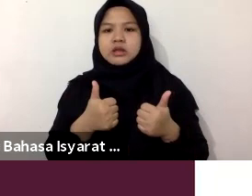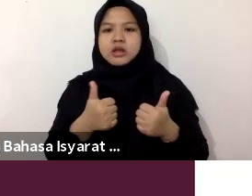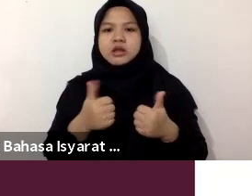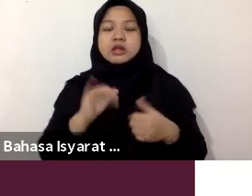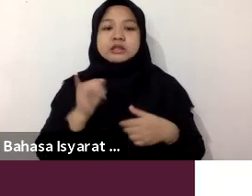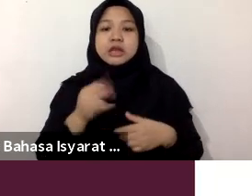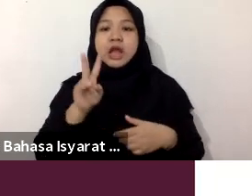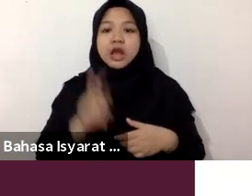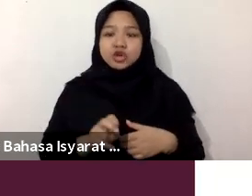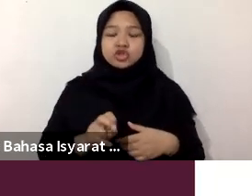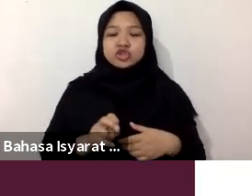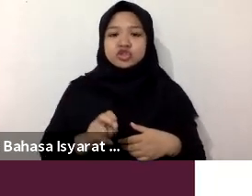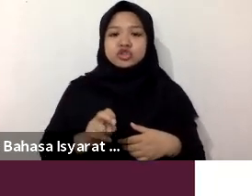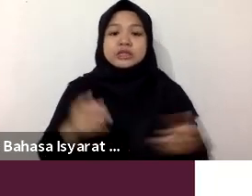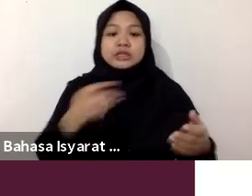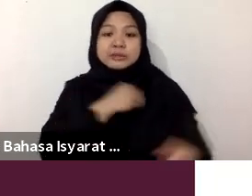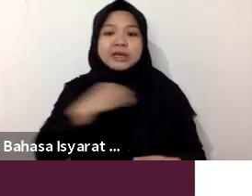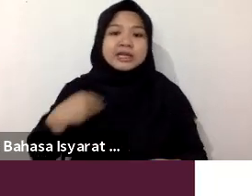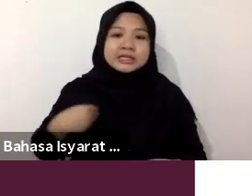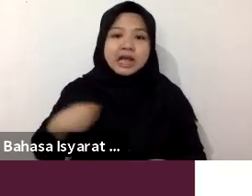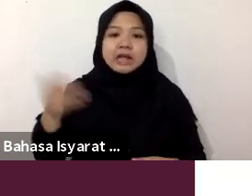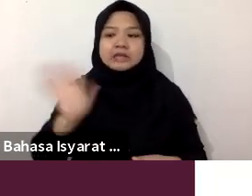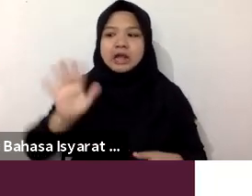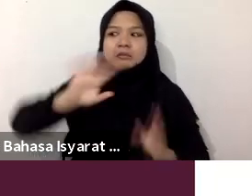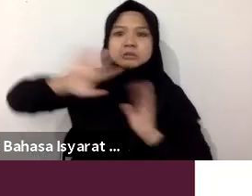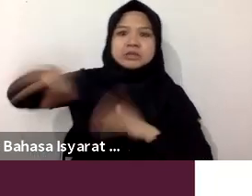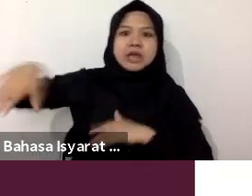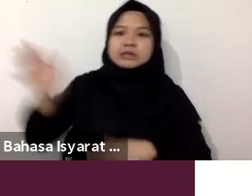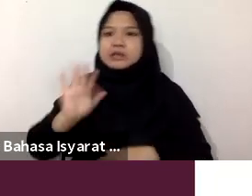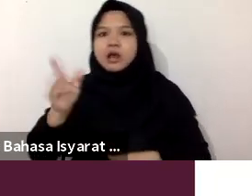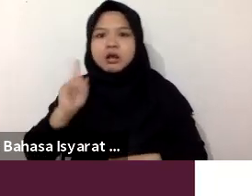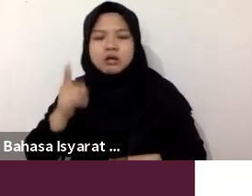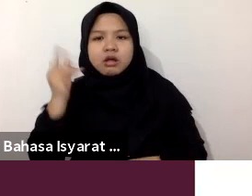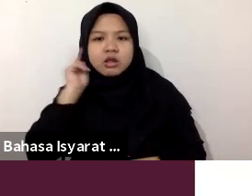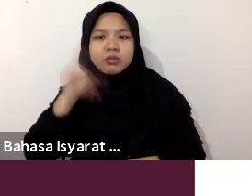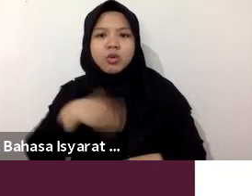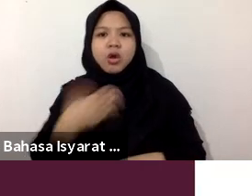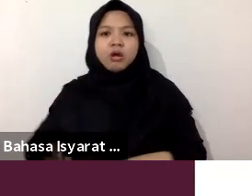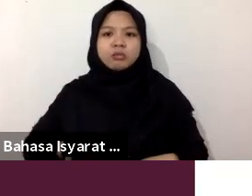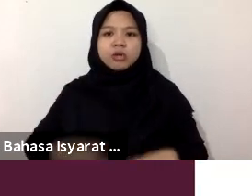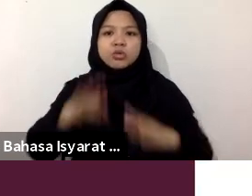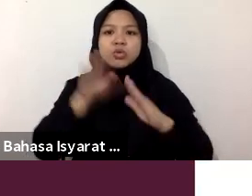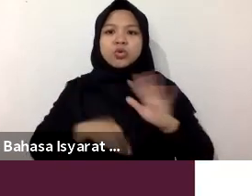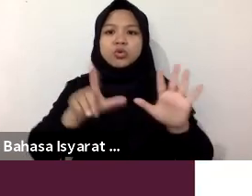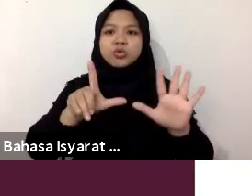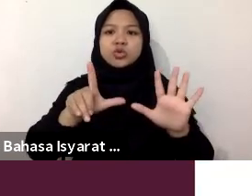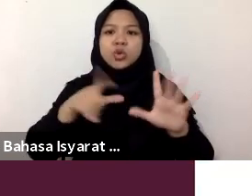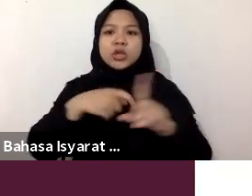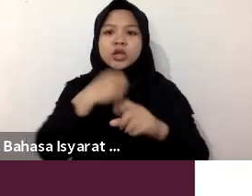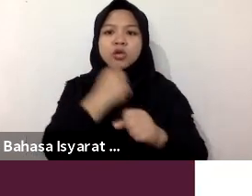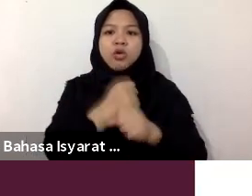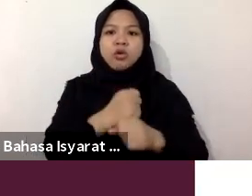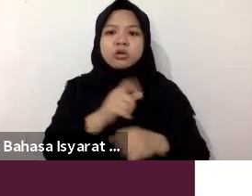harus diperiksa, jangan sampai dibiarkan, karena ada yang pernah ibu hamil turun sampai 7 kilo dalam waktu